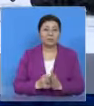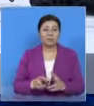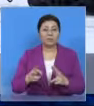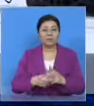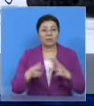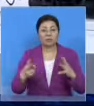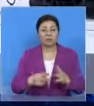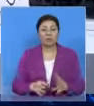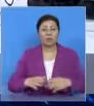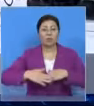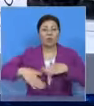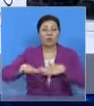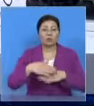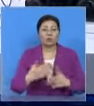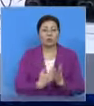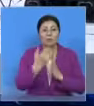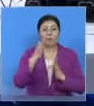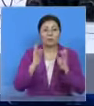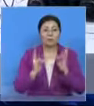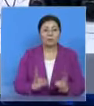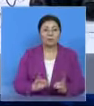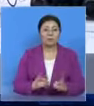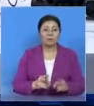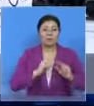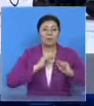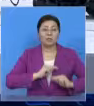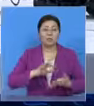повышенной опасности. Работа данного направления ведется,